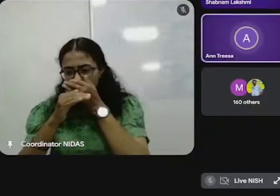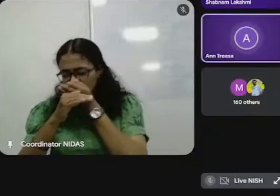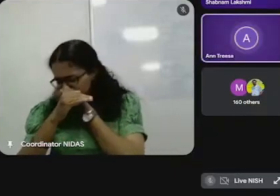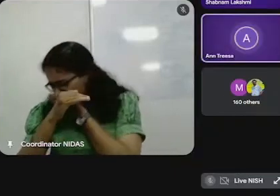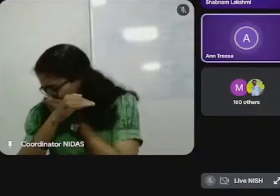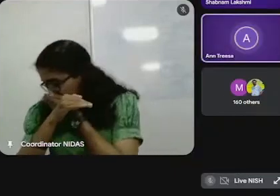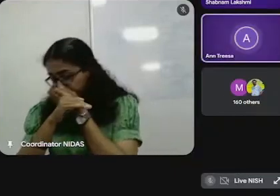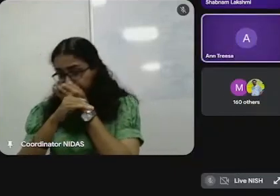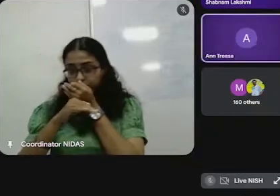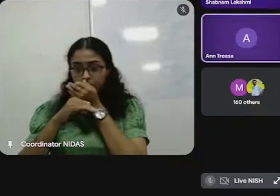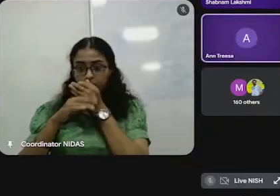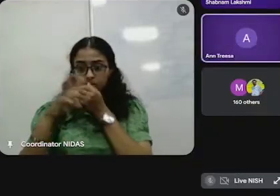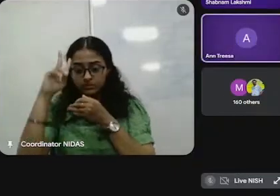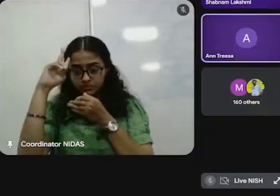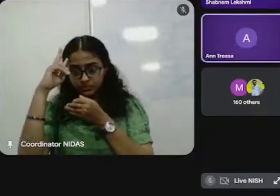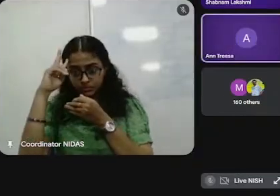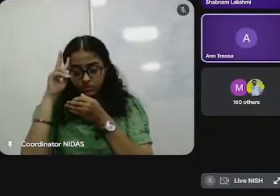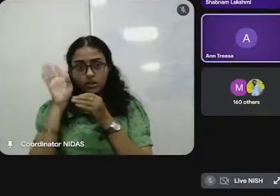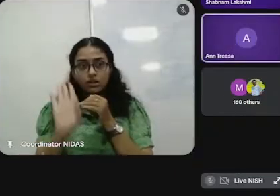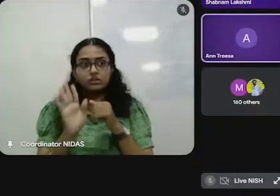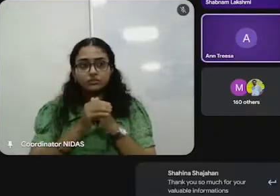മാം, എനിക്ക് ഡൗട്ട് ഉണ്ട്.